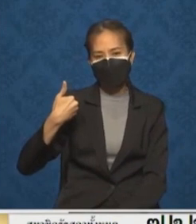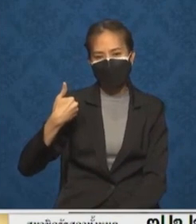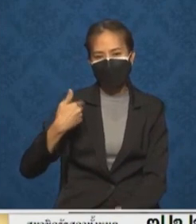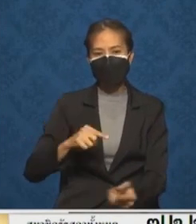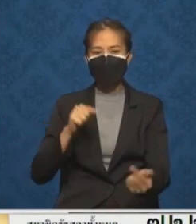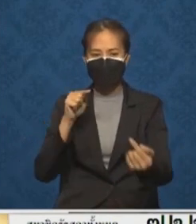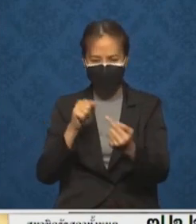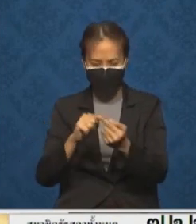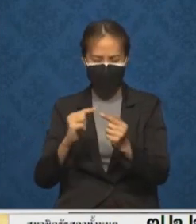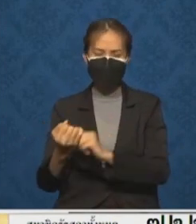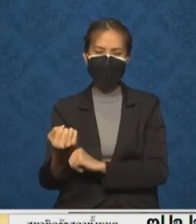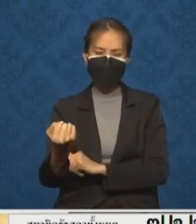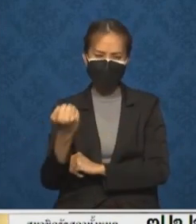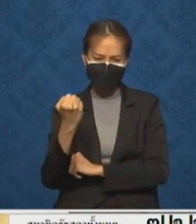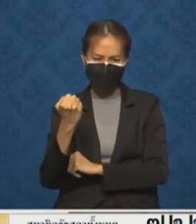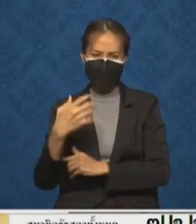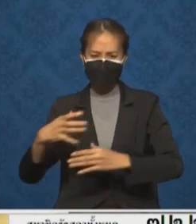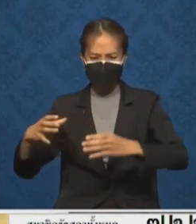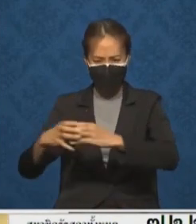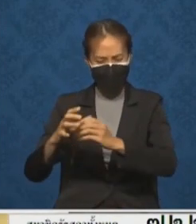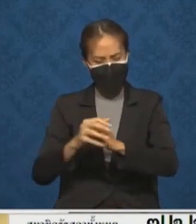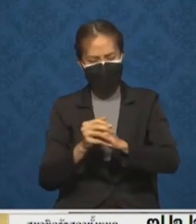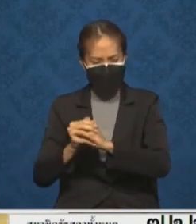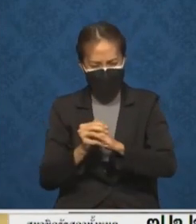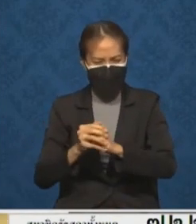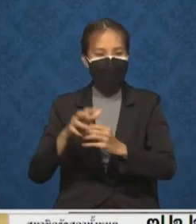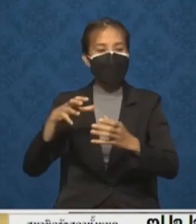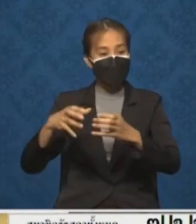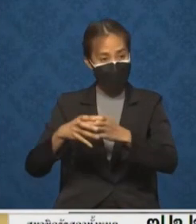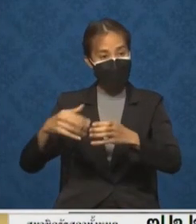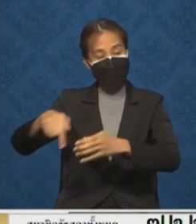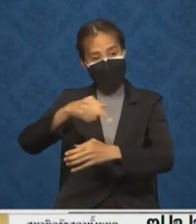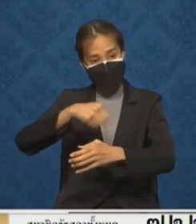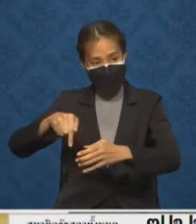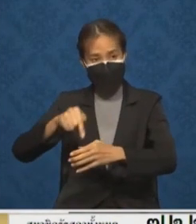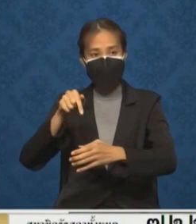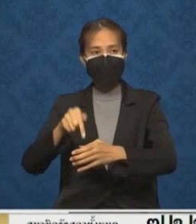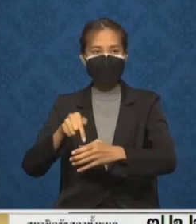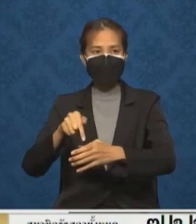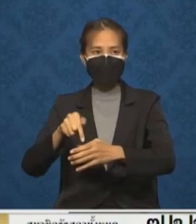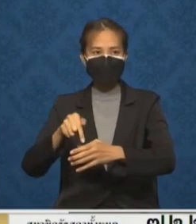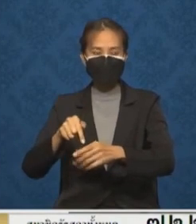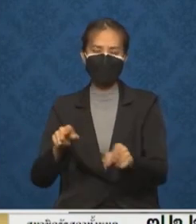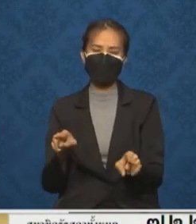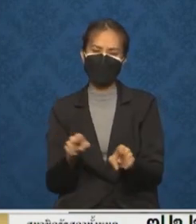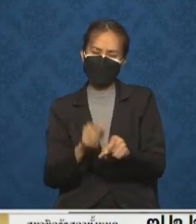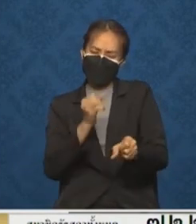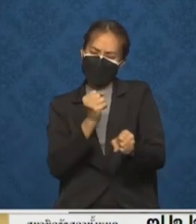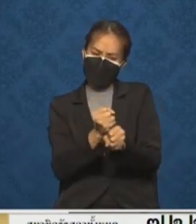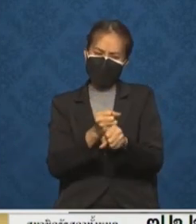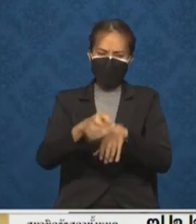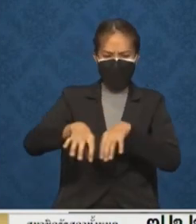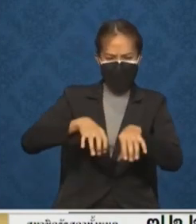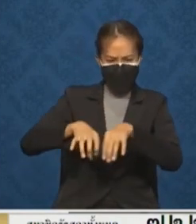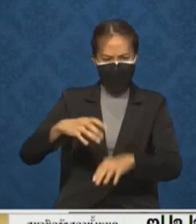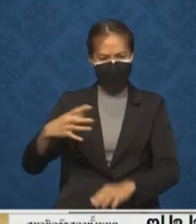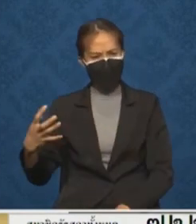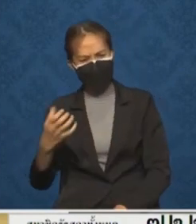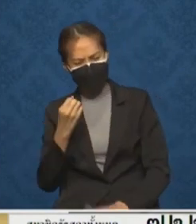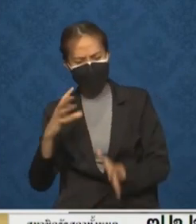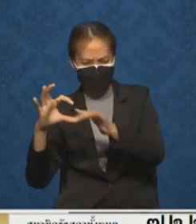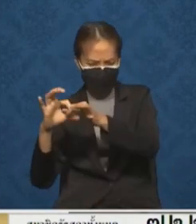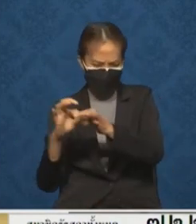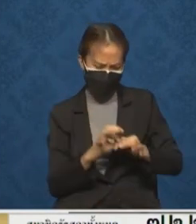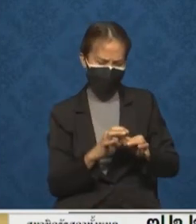เอาความเข้มแข็งและความเป็นปึกแผ่นที่ว่านี้มาเบี่ยงเบนการใช้อำนาจในทางการเมือง